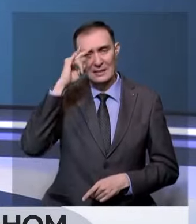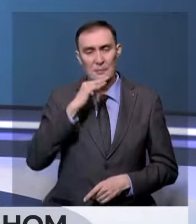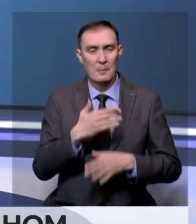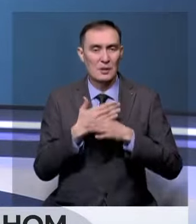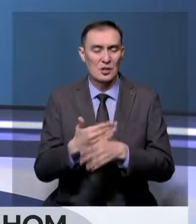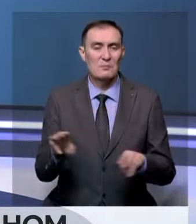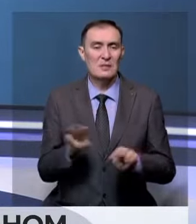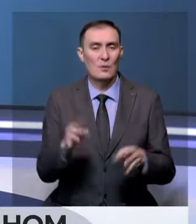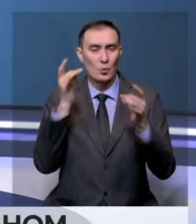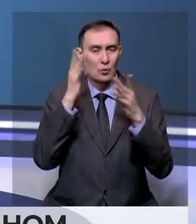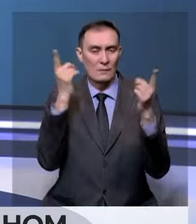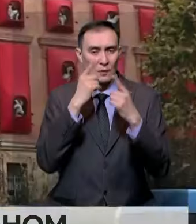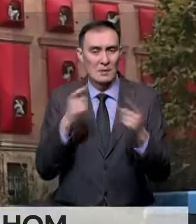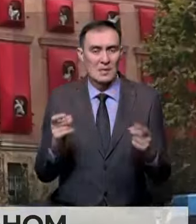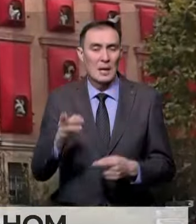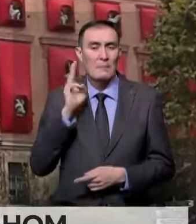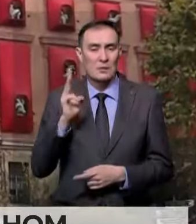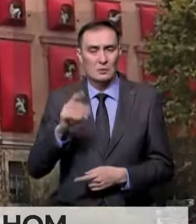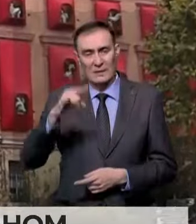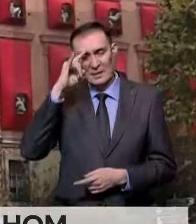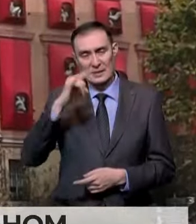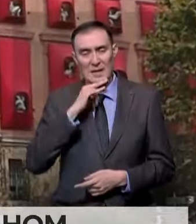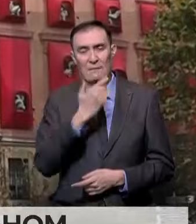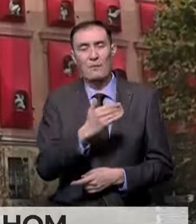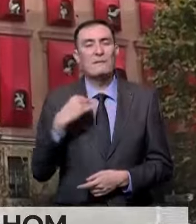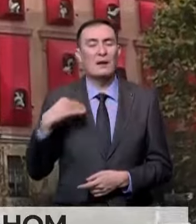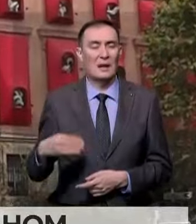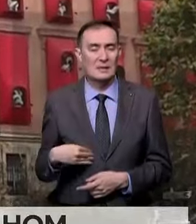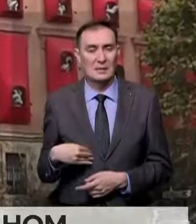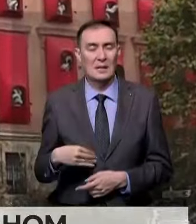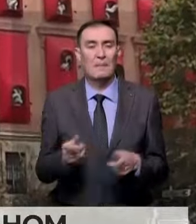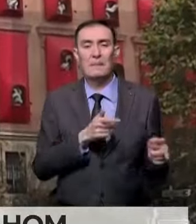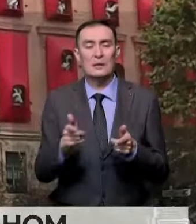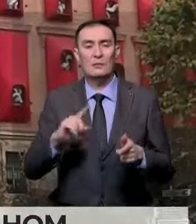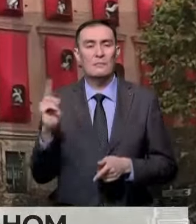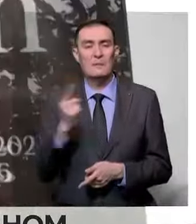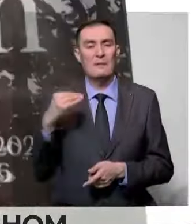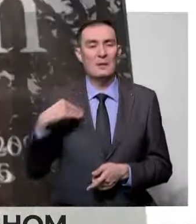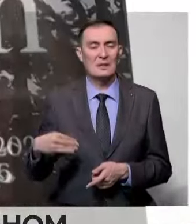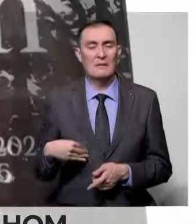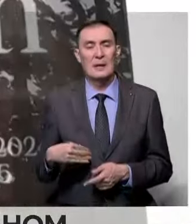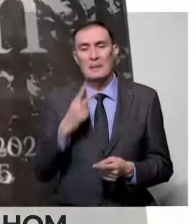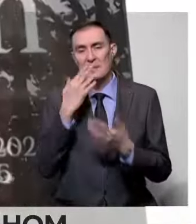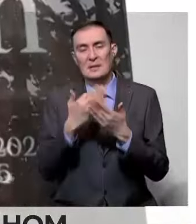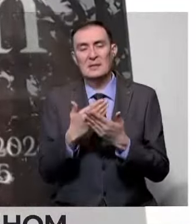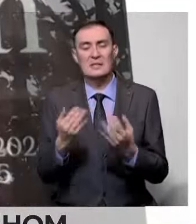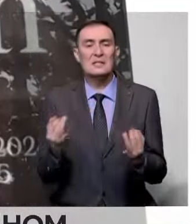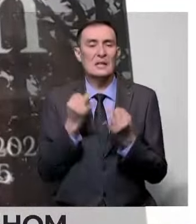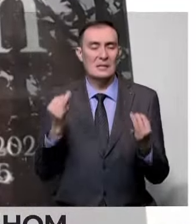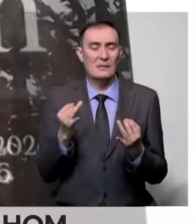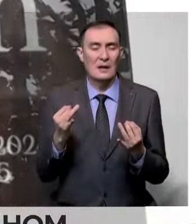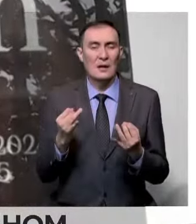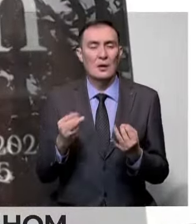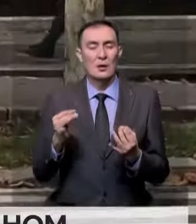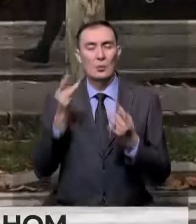при поддержке Министерства культуры и информации и посольства нашей страны во Франции. Над подготовкой первой парижской презентации самых значимых